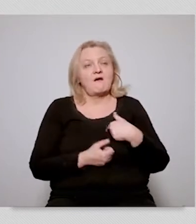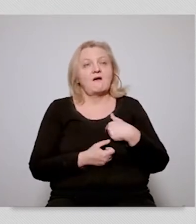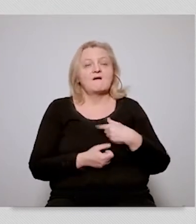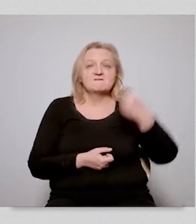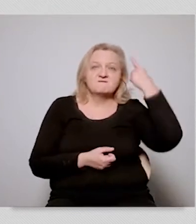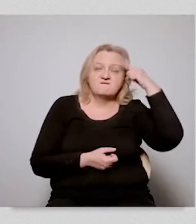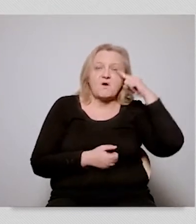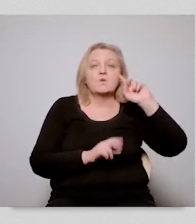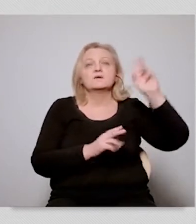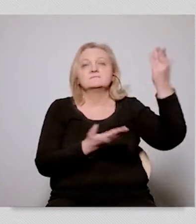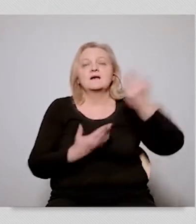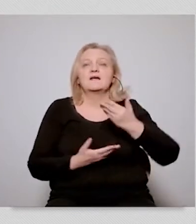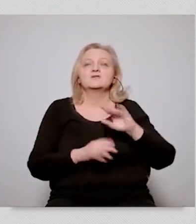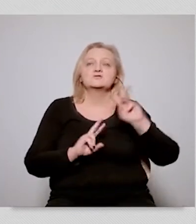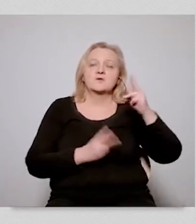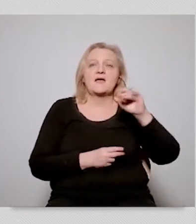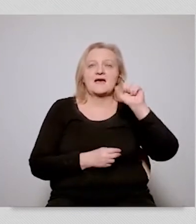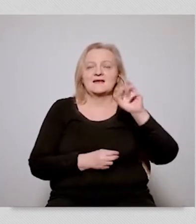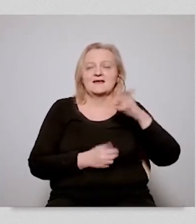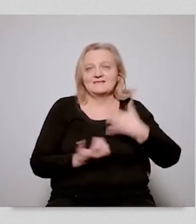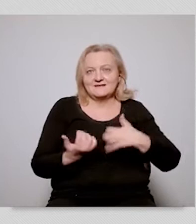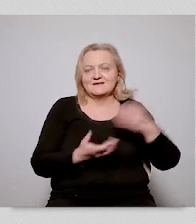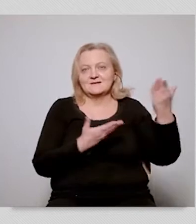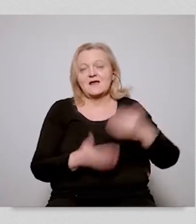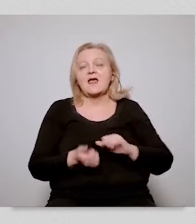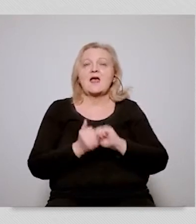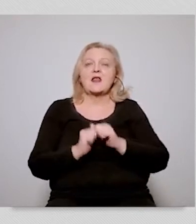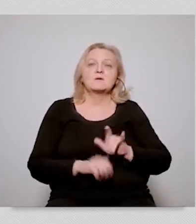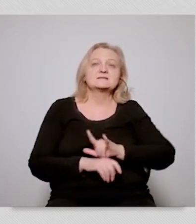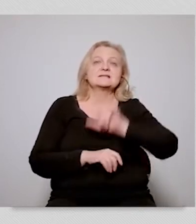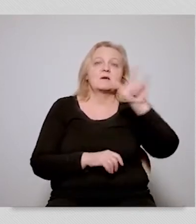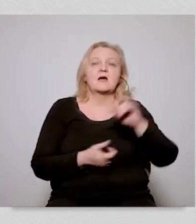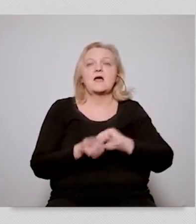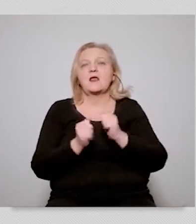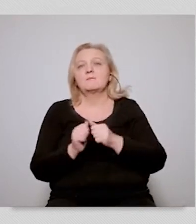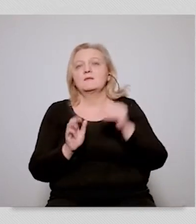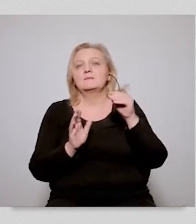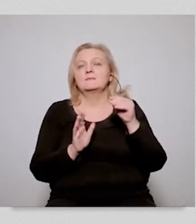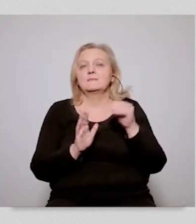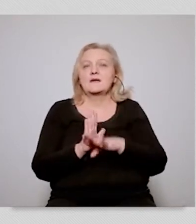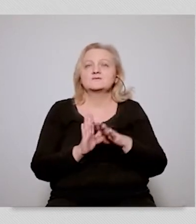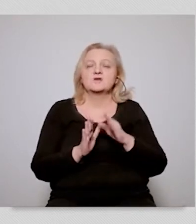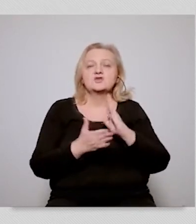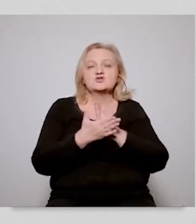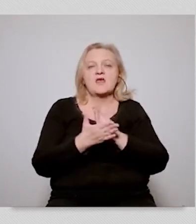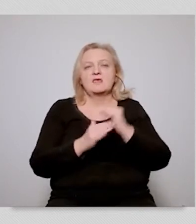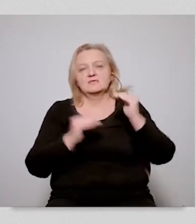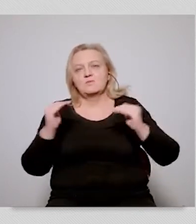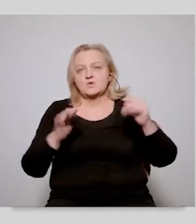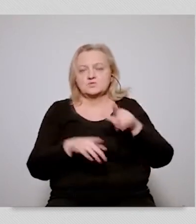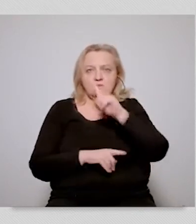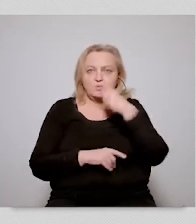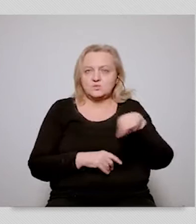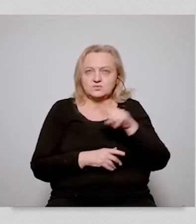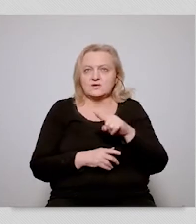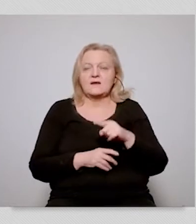wołowiny z Argentyny, czy z lotu na Spitsbergen, prawda, samolotem, czy na tańsze, jeżeli mówimy o zwykłej klasie średniej, no to